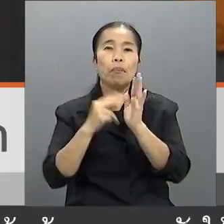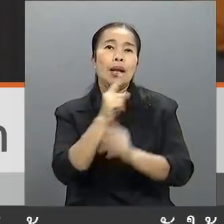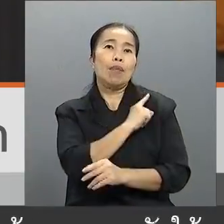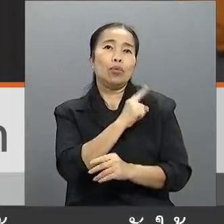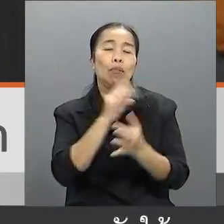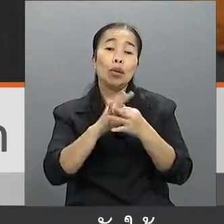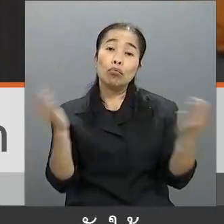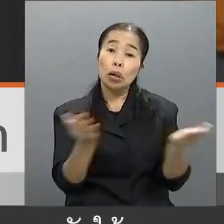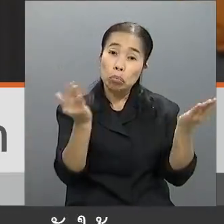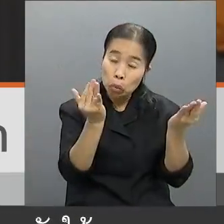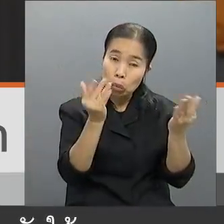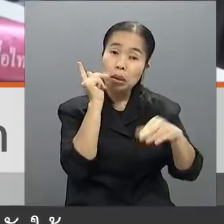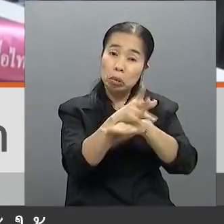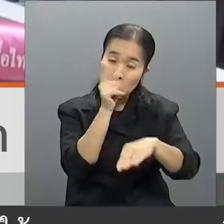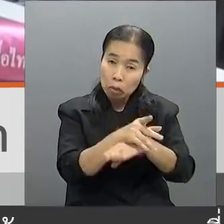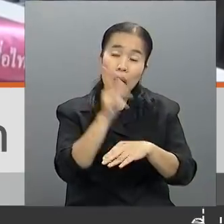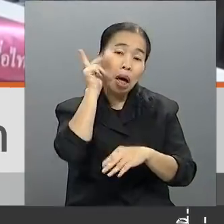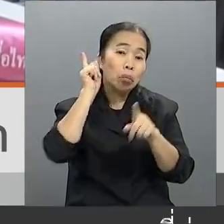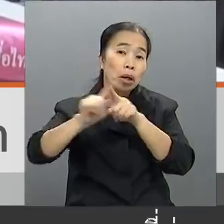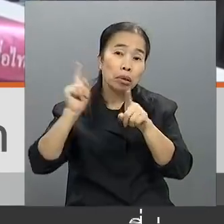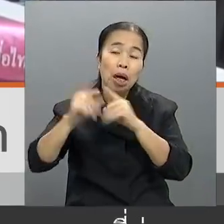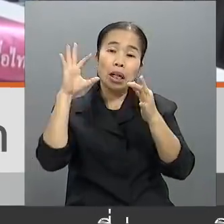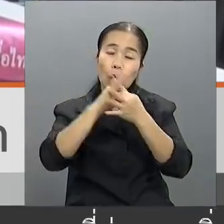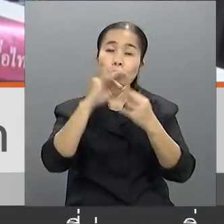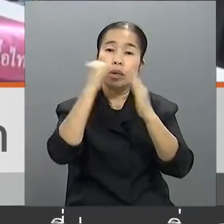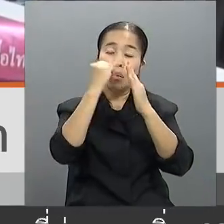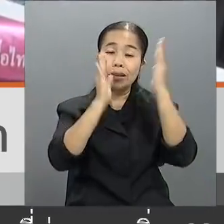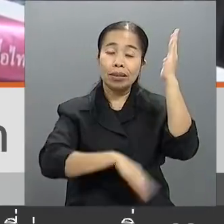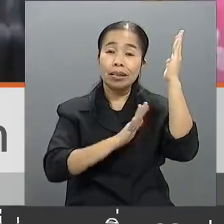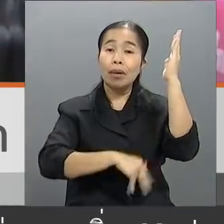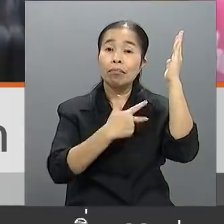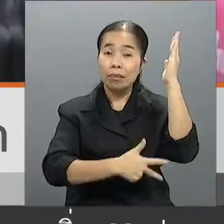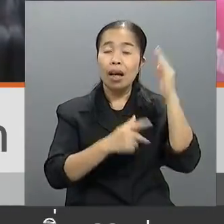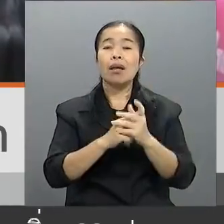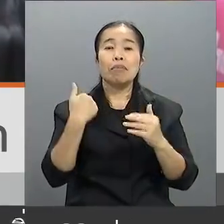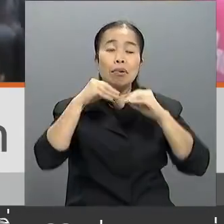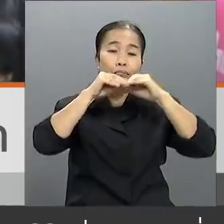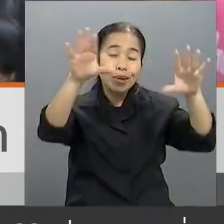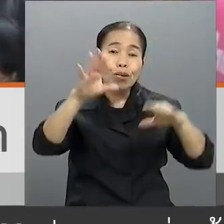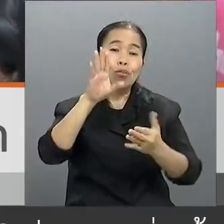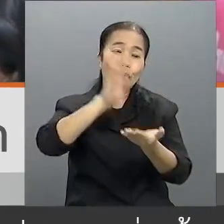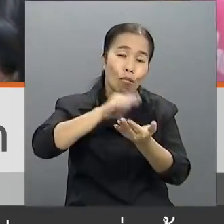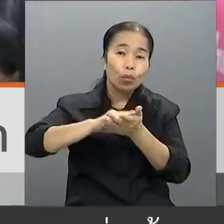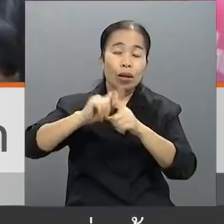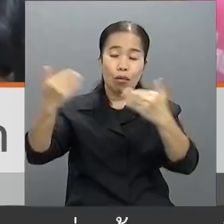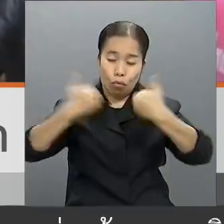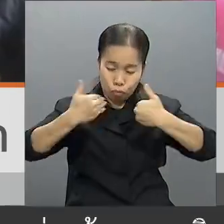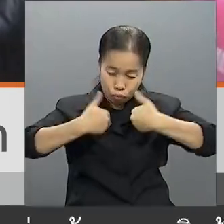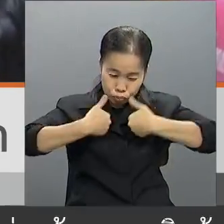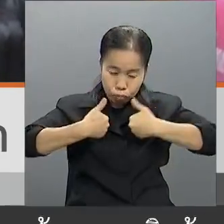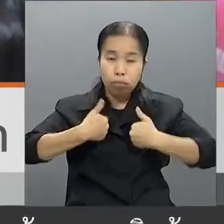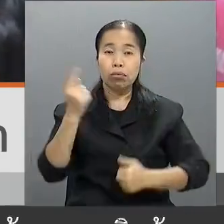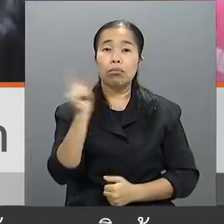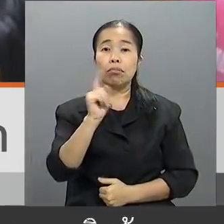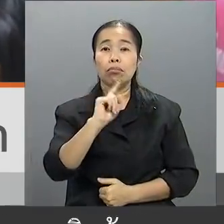ในการทำข่าวสารเกี่ยวกับจังหวัดชายแดนภาคใต้โดยมีการเผยแพร่ข้อมูลเก่าหาตัวเองมาโดยตลอดทั้ง